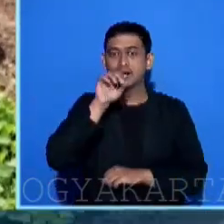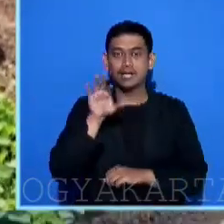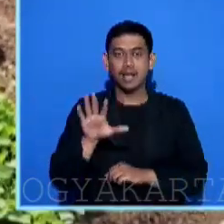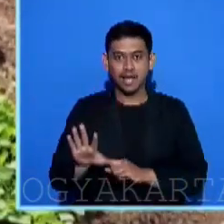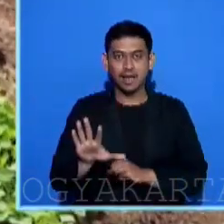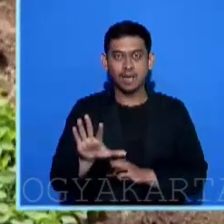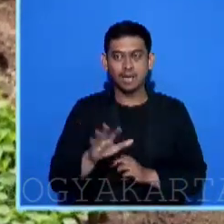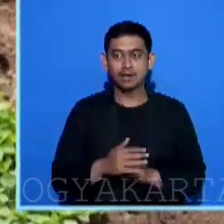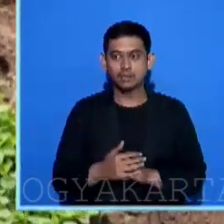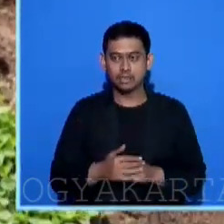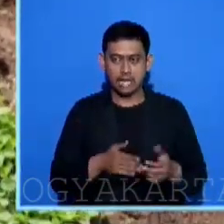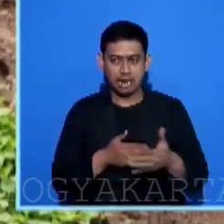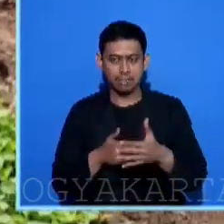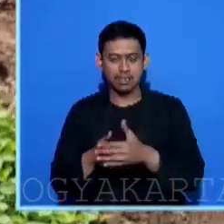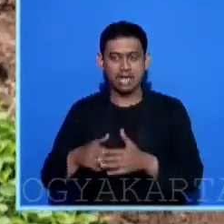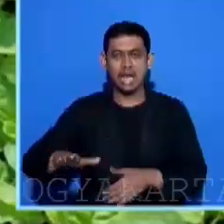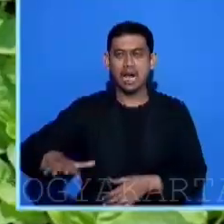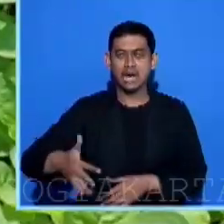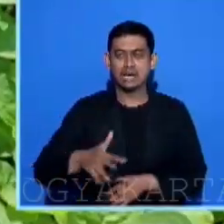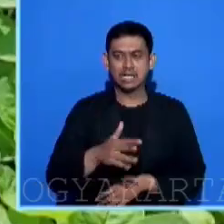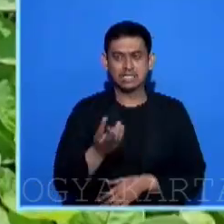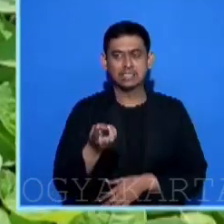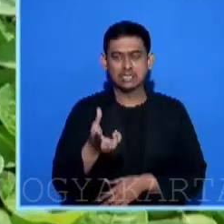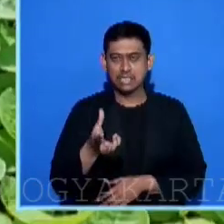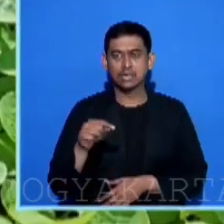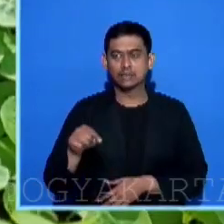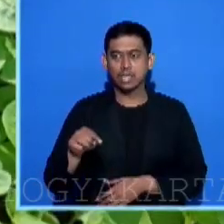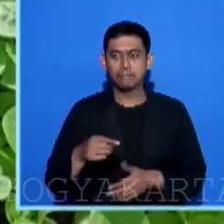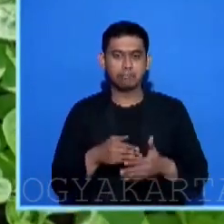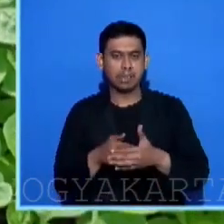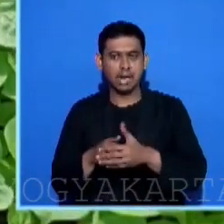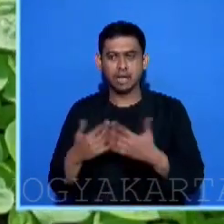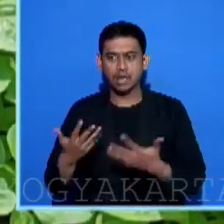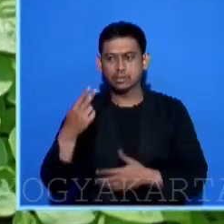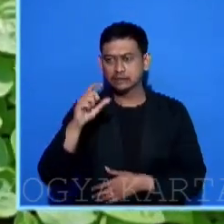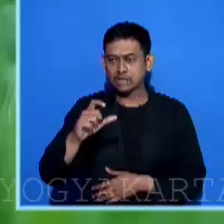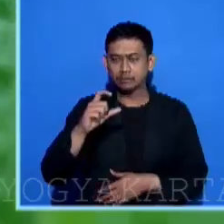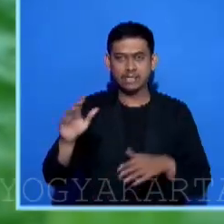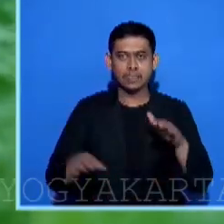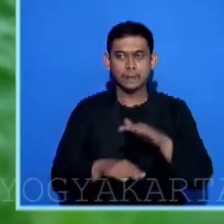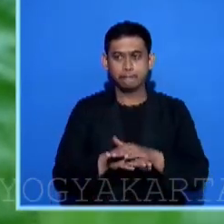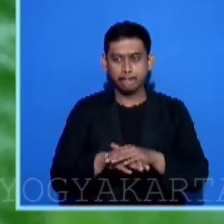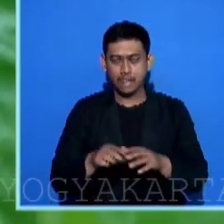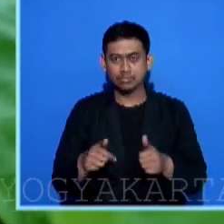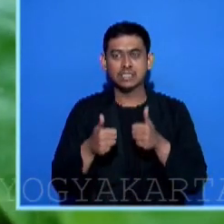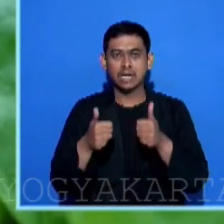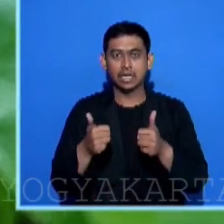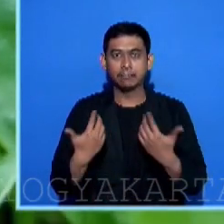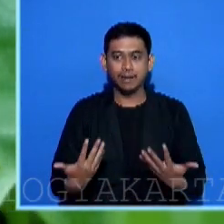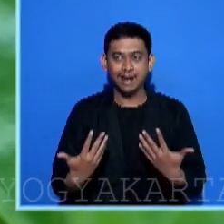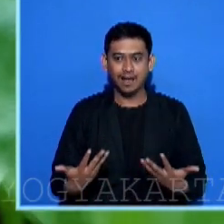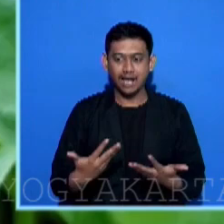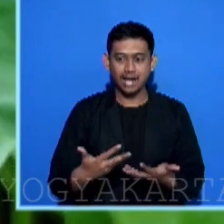janang piambak mengging kadang t janganan kangi supados Asil Pan piambun munaken RAB